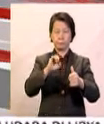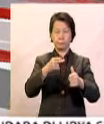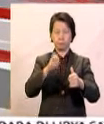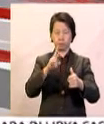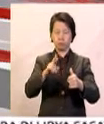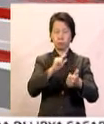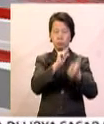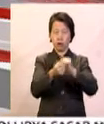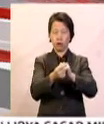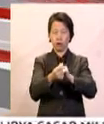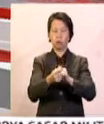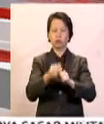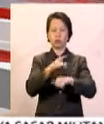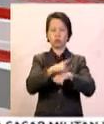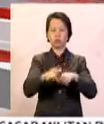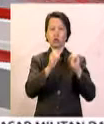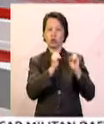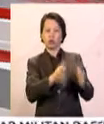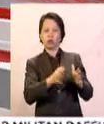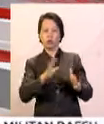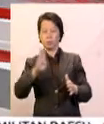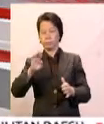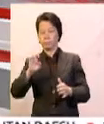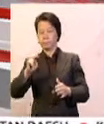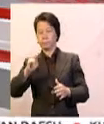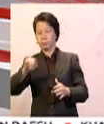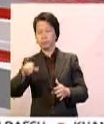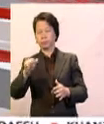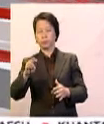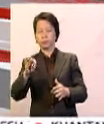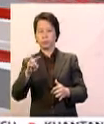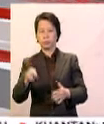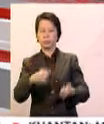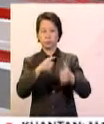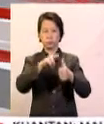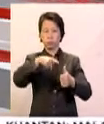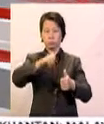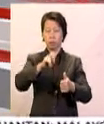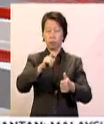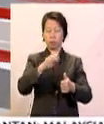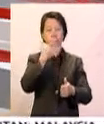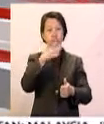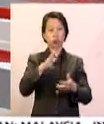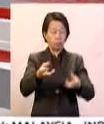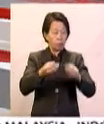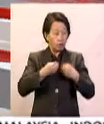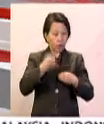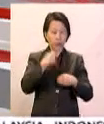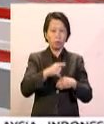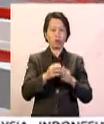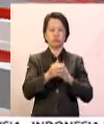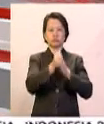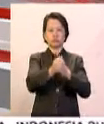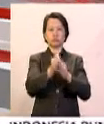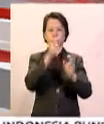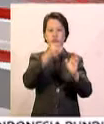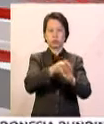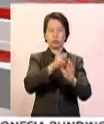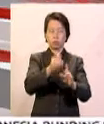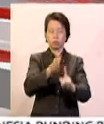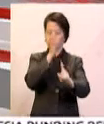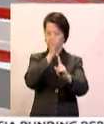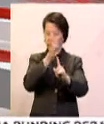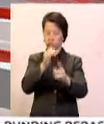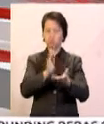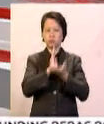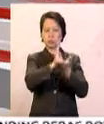Ronaldinho menggantikan kekosongan yang ditinggalkan Benjamin Radzovic. Patrick berasa bertuah diberi kepercayaan untuk menjadi The Corps dan beliau menetapkan sasaran